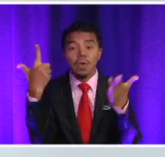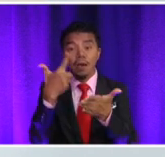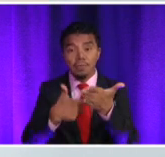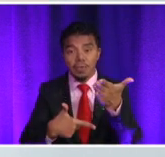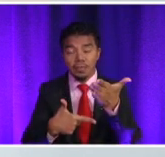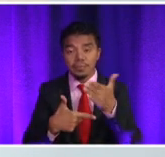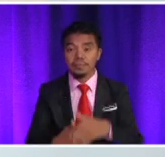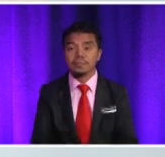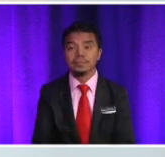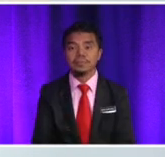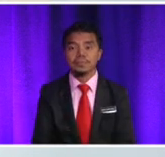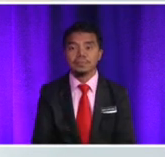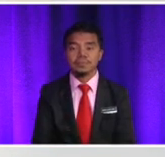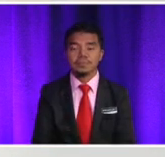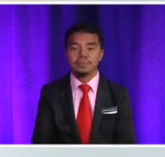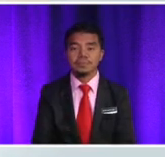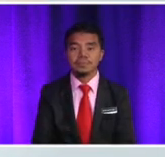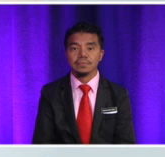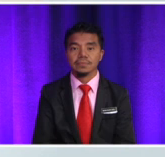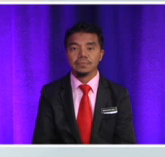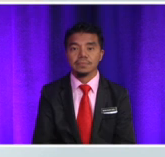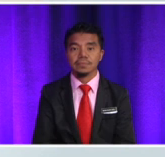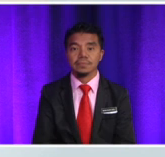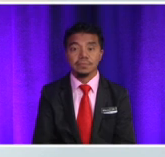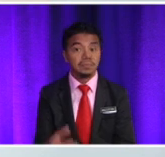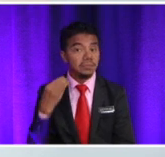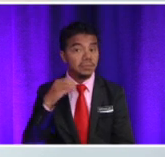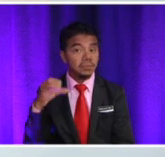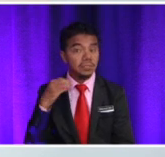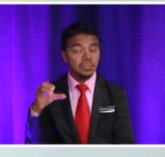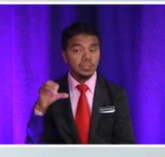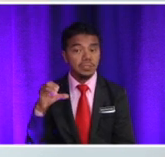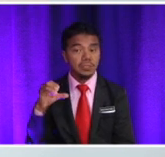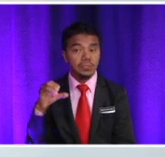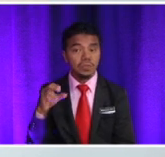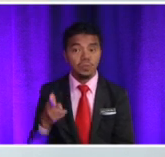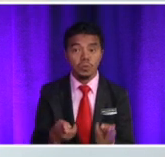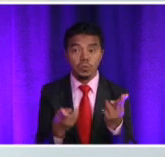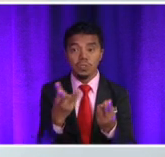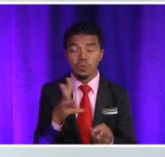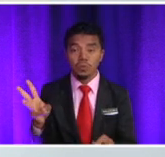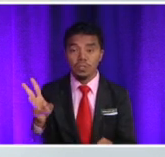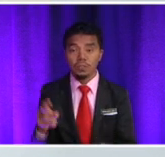ini ciri-ciri Usahawan peranan Usahawan ataupun